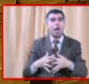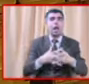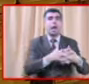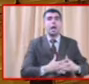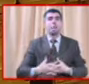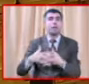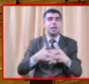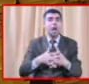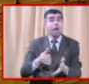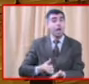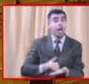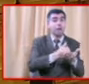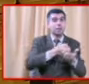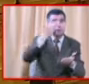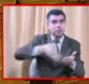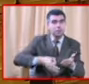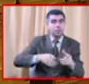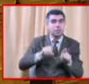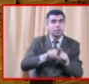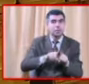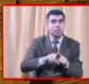ذلك نستخفوا بمشروع